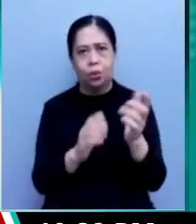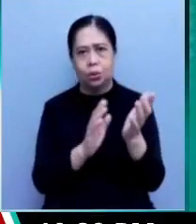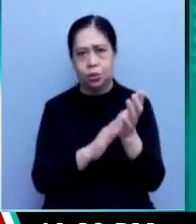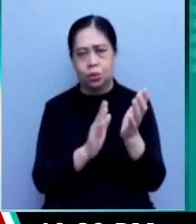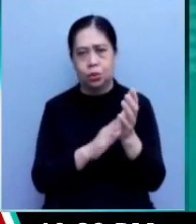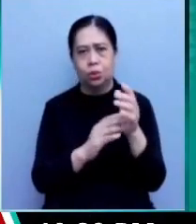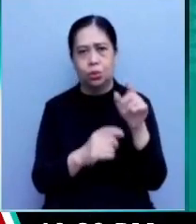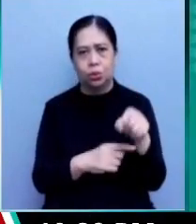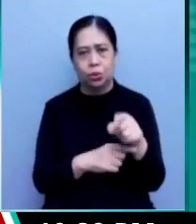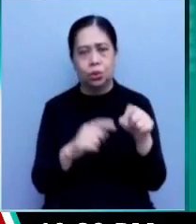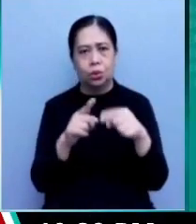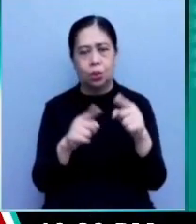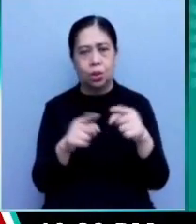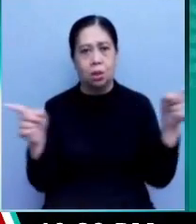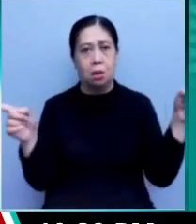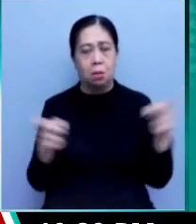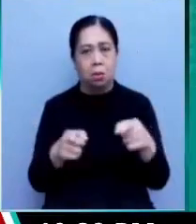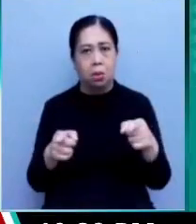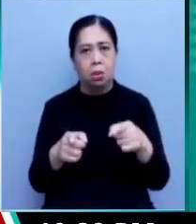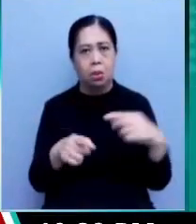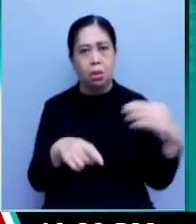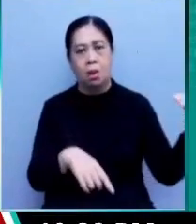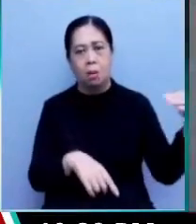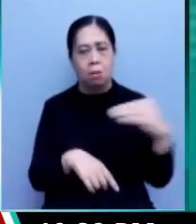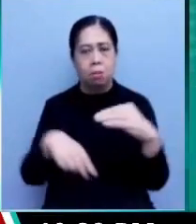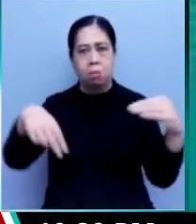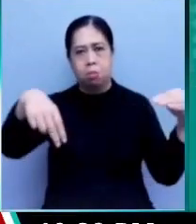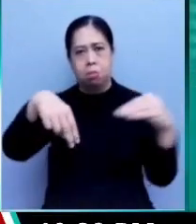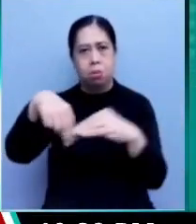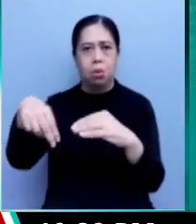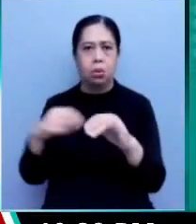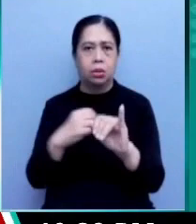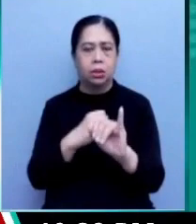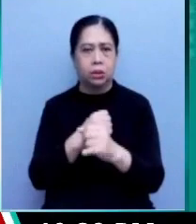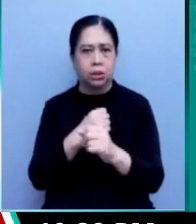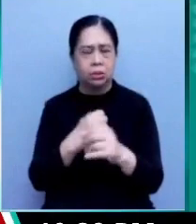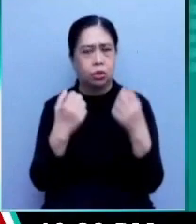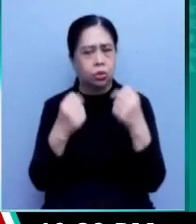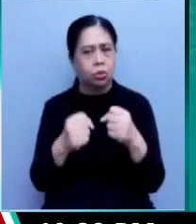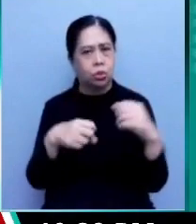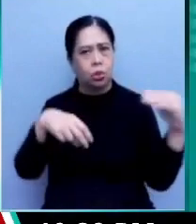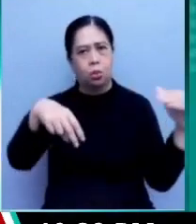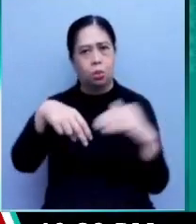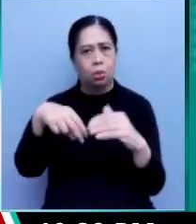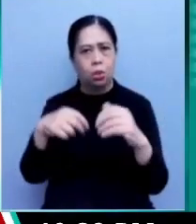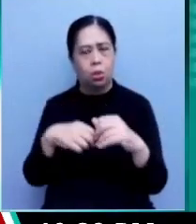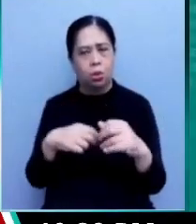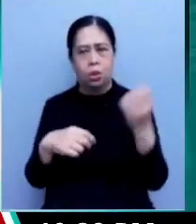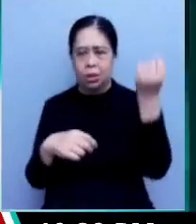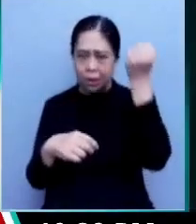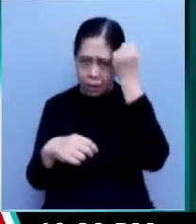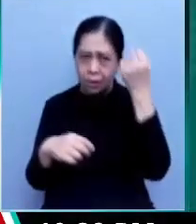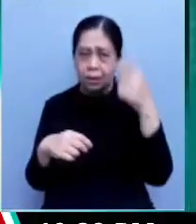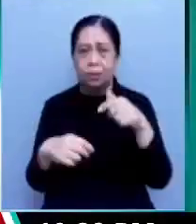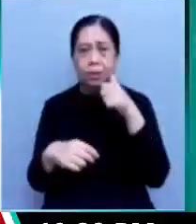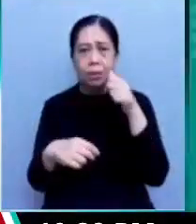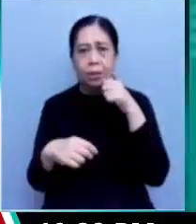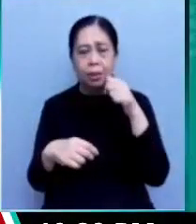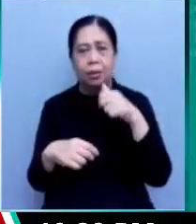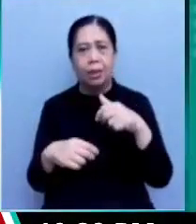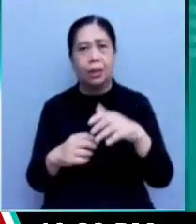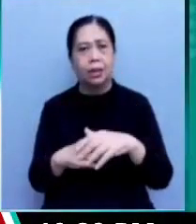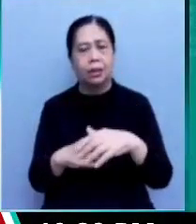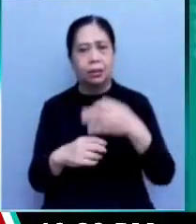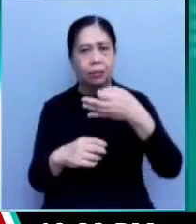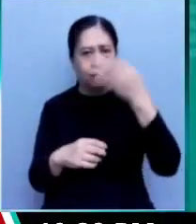nang biglang mabangga siya ng pampasaherong jeep. Sa lakas ng pagkakabangga, tumama ang ulo ng estudyante sa hood. Sa kabila ng